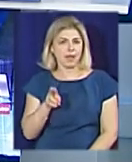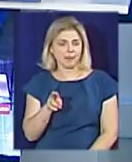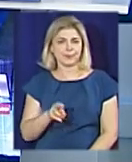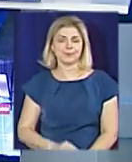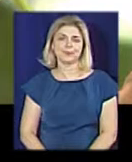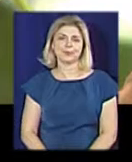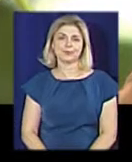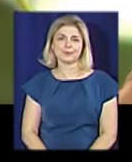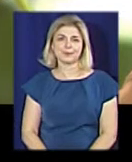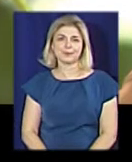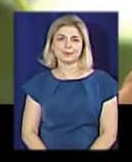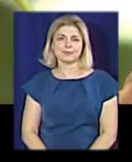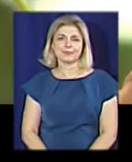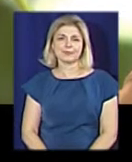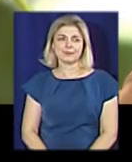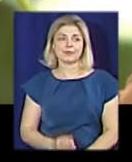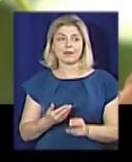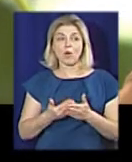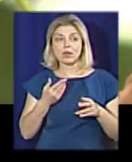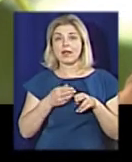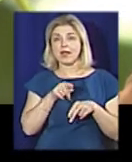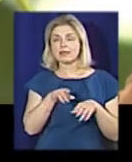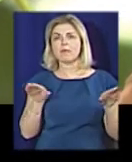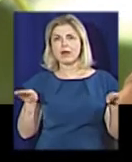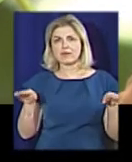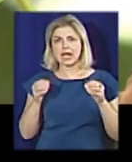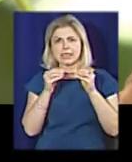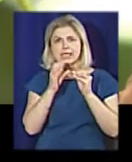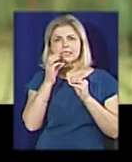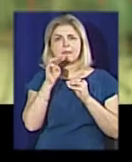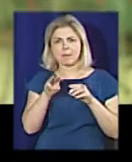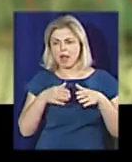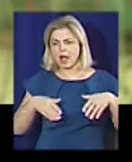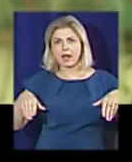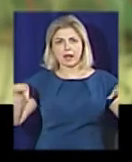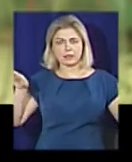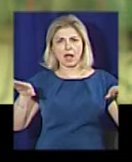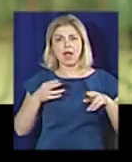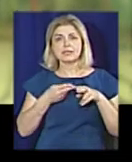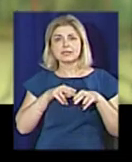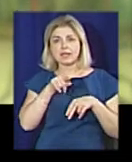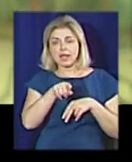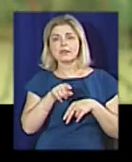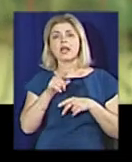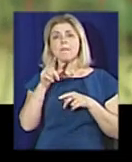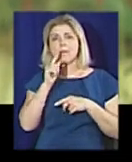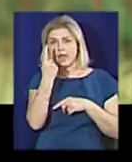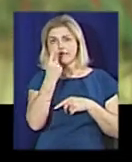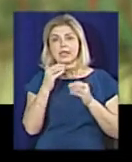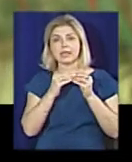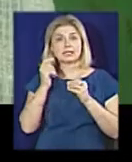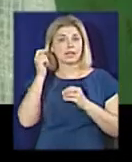комета. У цього метелика розмах крил 10 сантиметрів. Аргема Мімоза вперше за 10 років